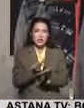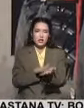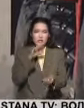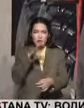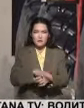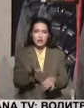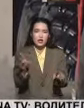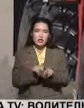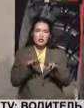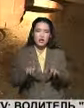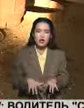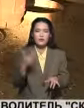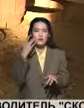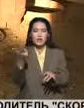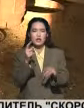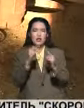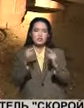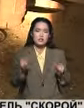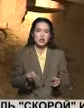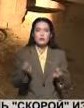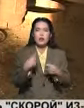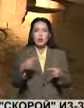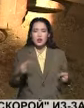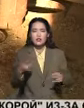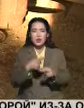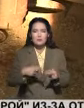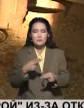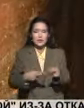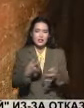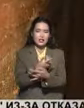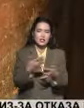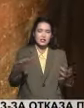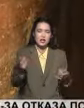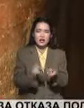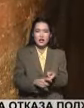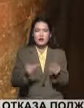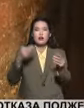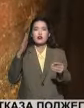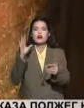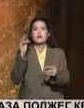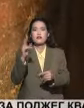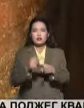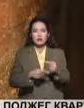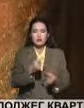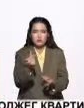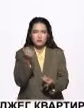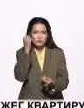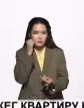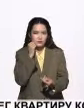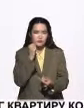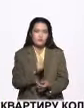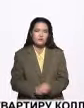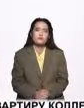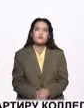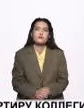300 тысяч неисправных газбаллонов, в основном произведены из металла в 70-80-х годах прошлого столетия.